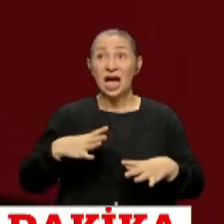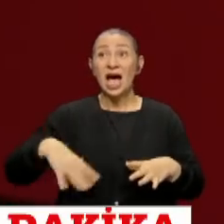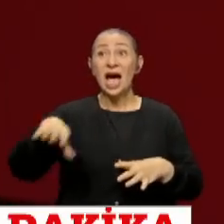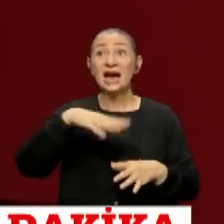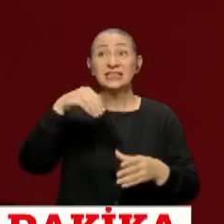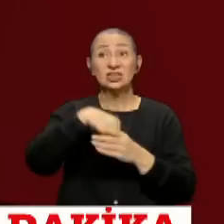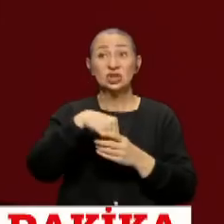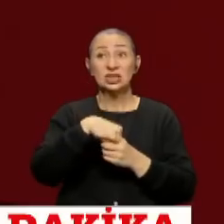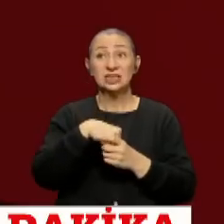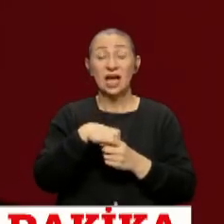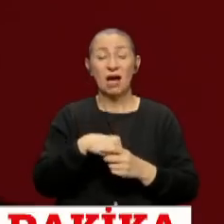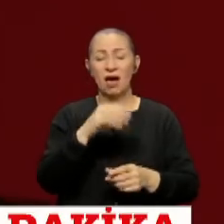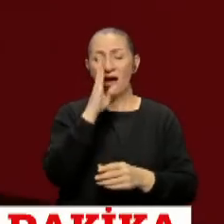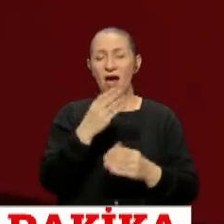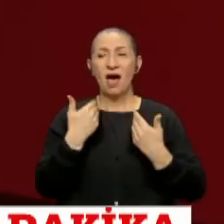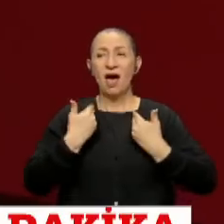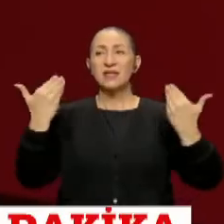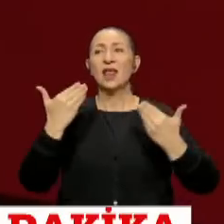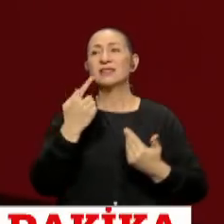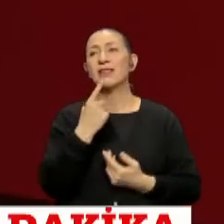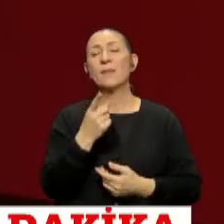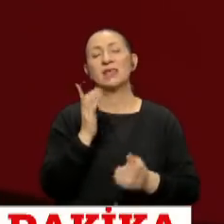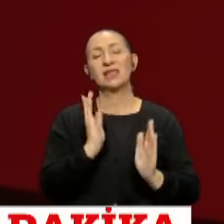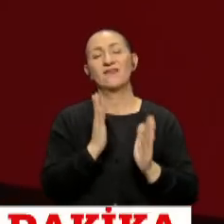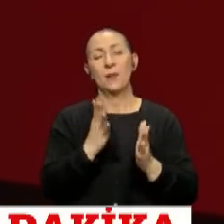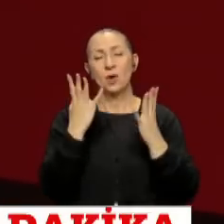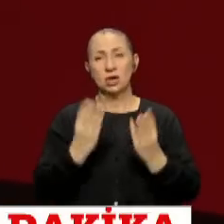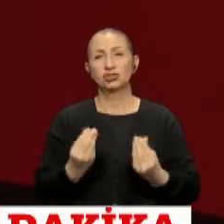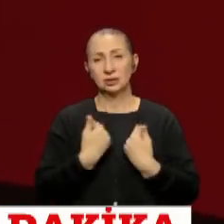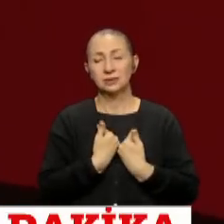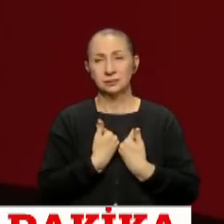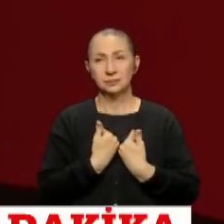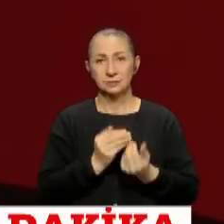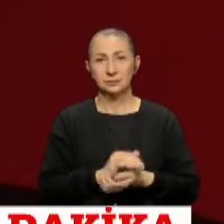herkes için adalet demeye devam etmek olacaktır.